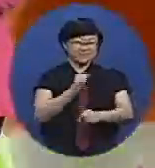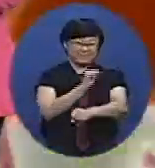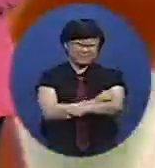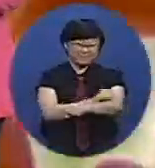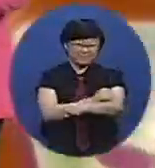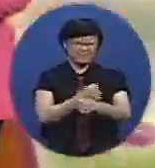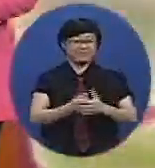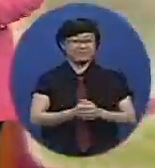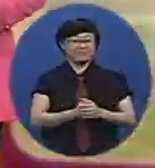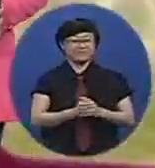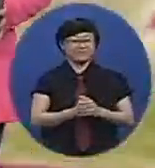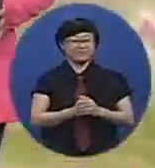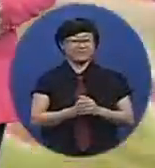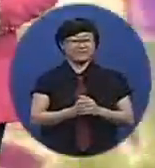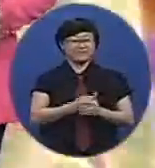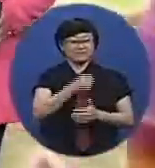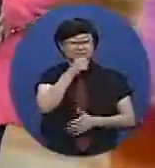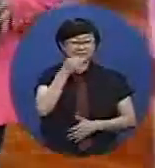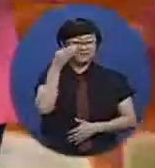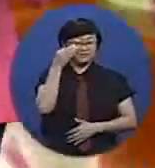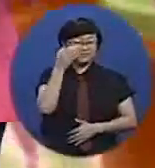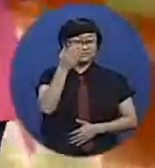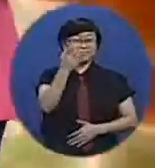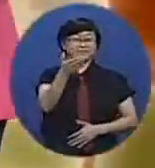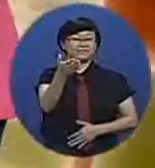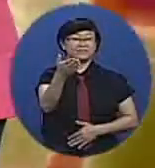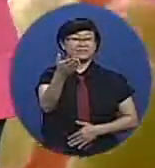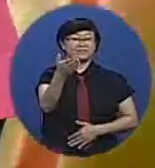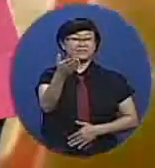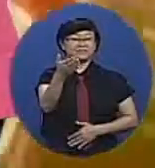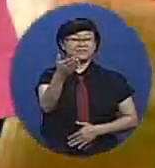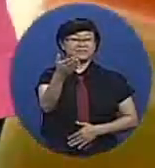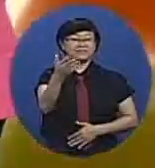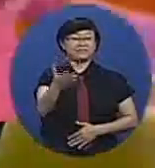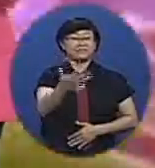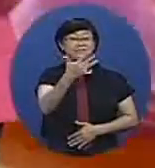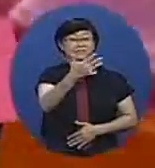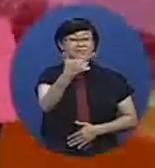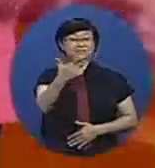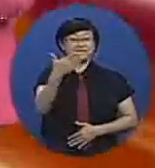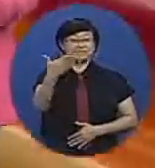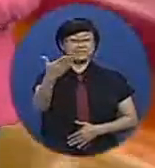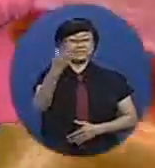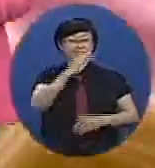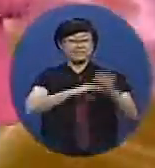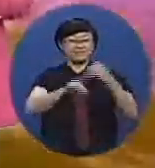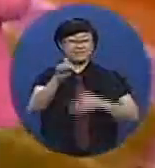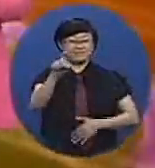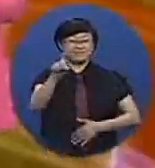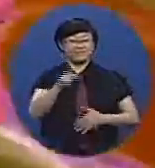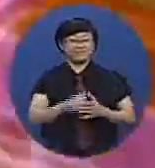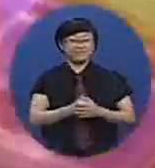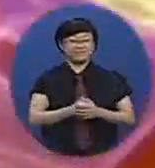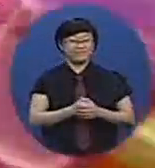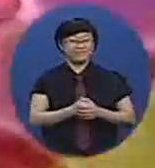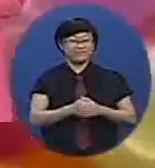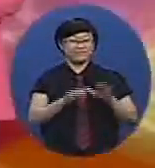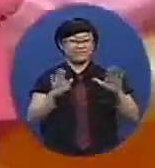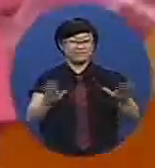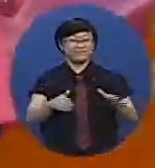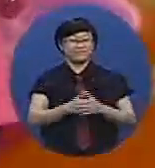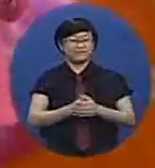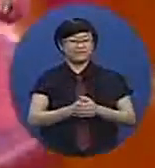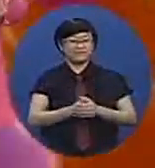수고하셨습니다. 점수 보겠습니다. 점수 주세요. 8점, 7점 주죠. 보너스 10점. 오늘은